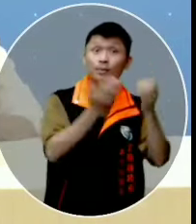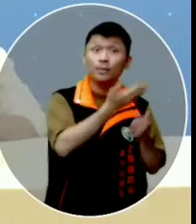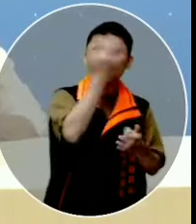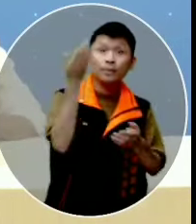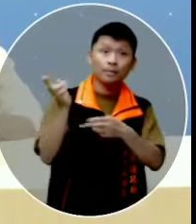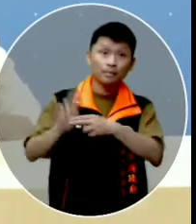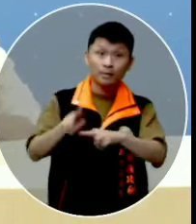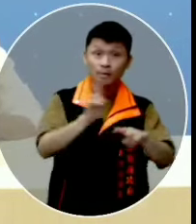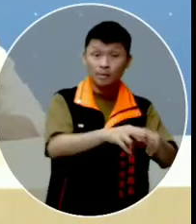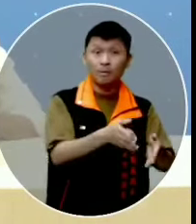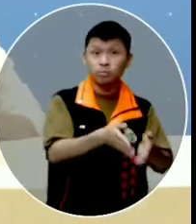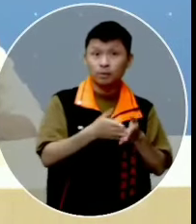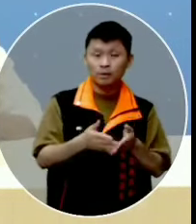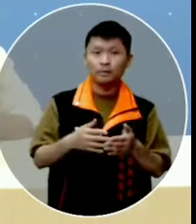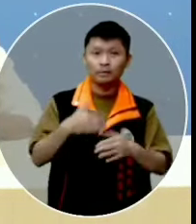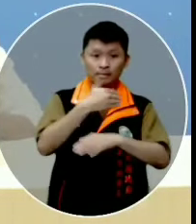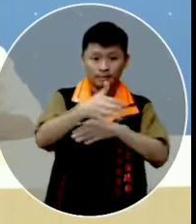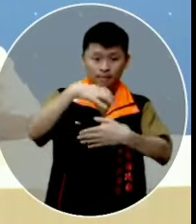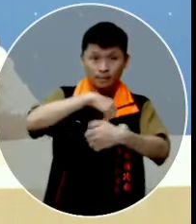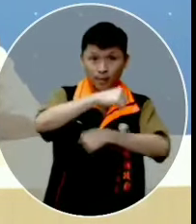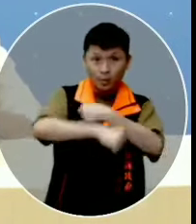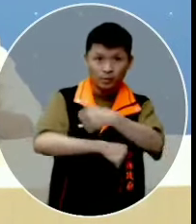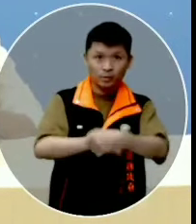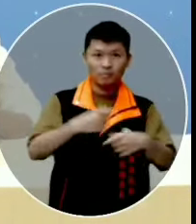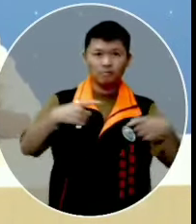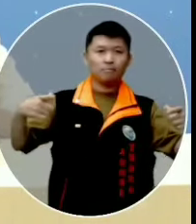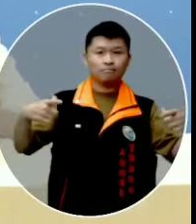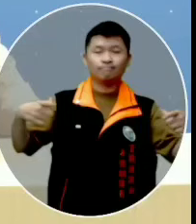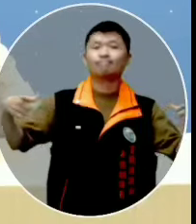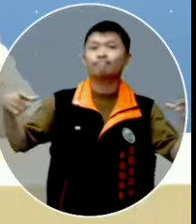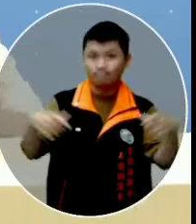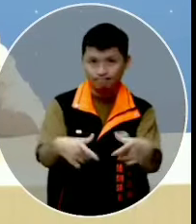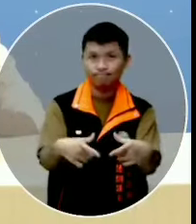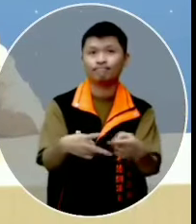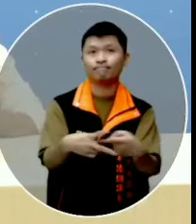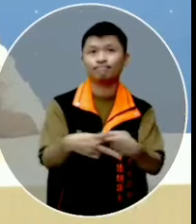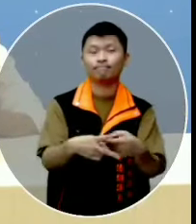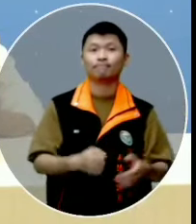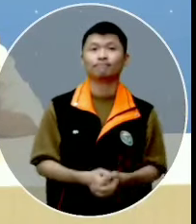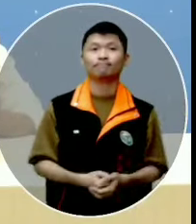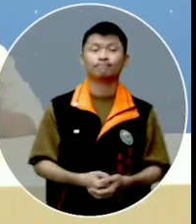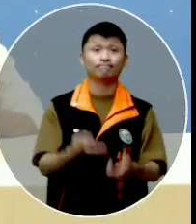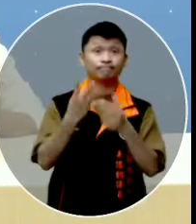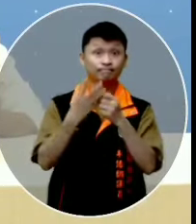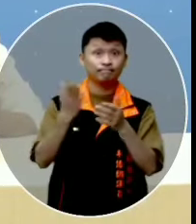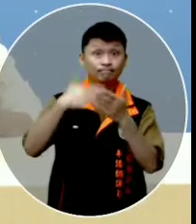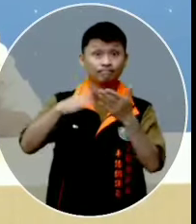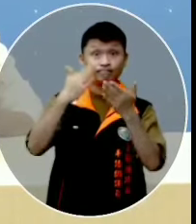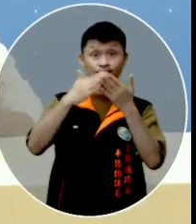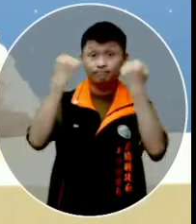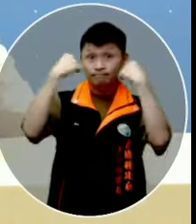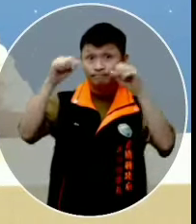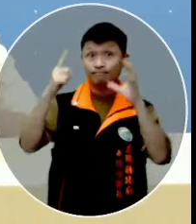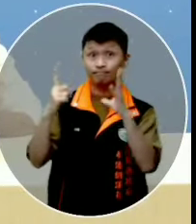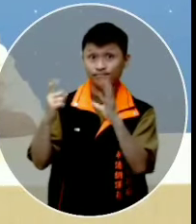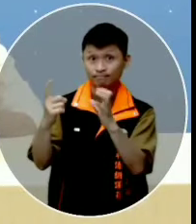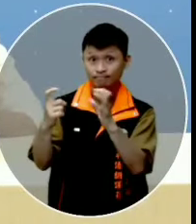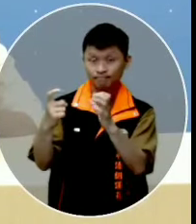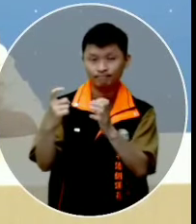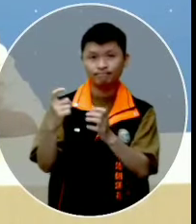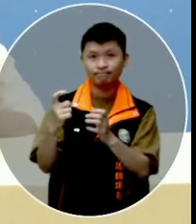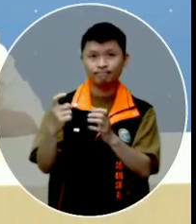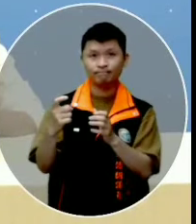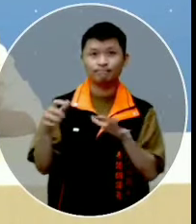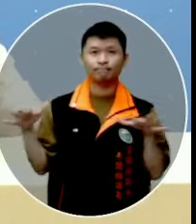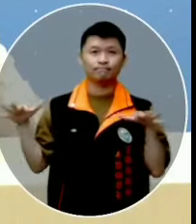活动建议缩小规模办理。第四点呢，学校毕业典礼建议改